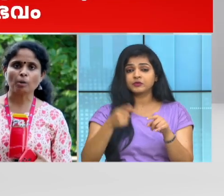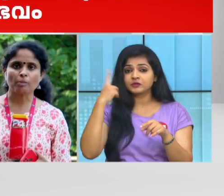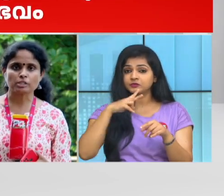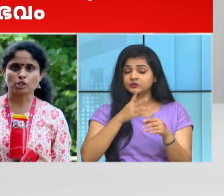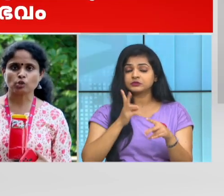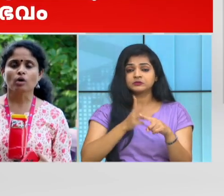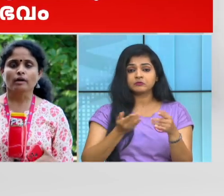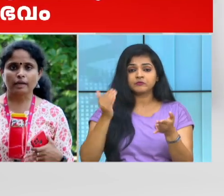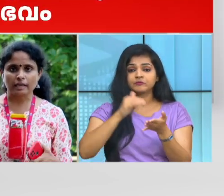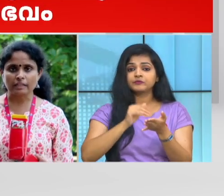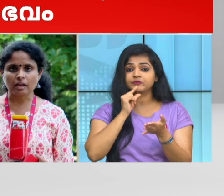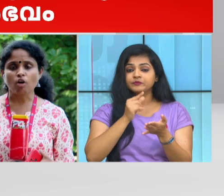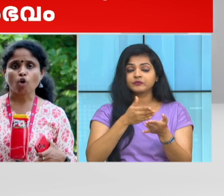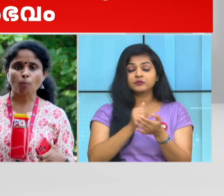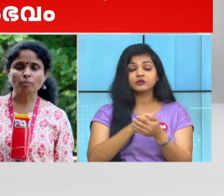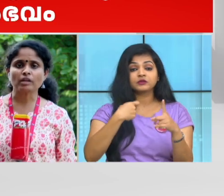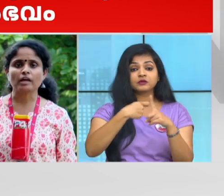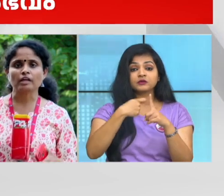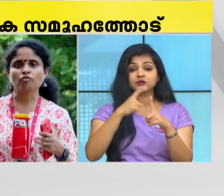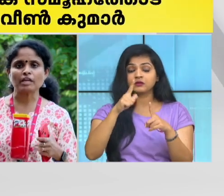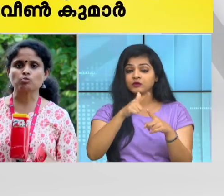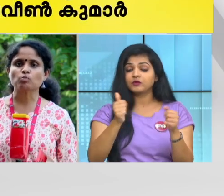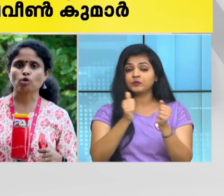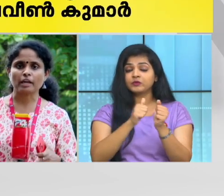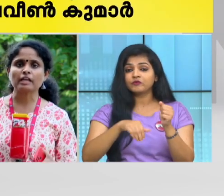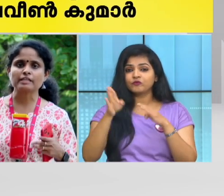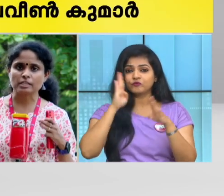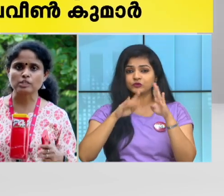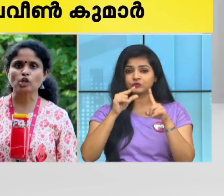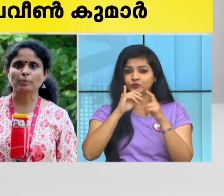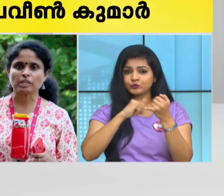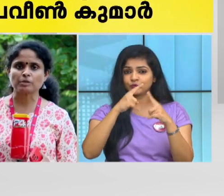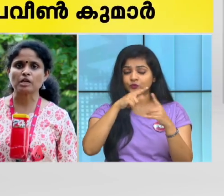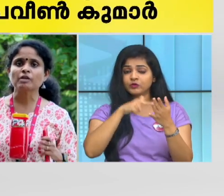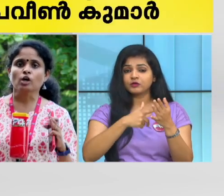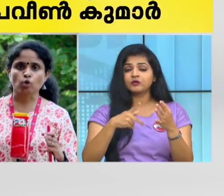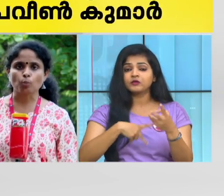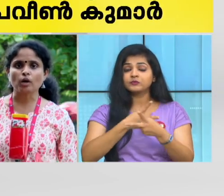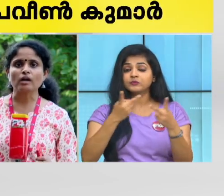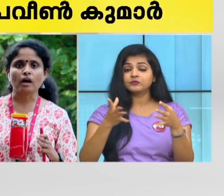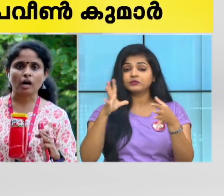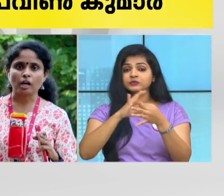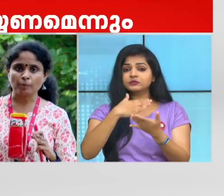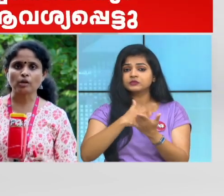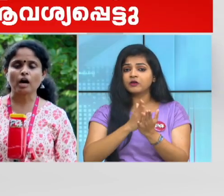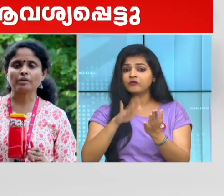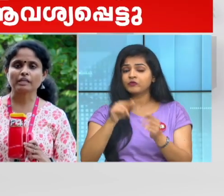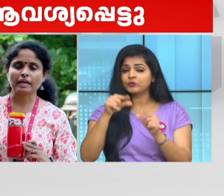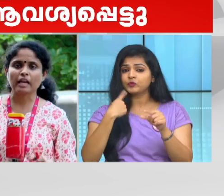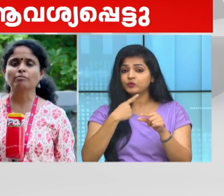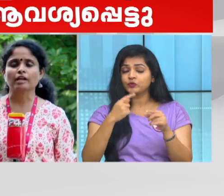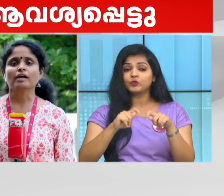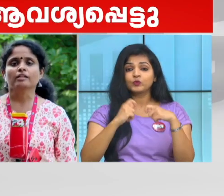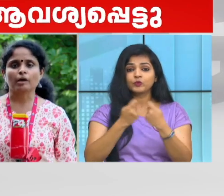വീണ്ടും ആവർത്തിച്ചിരിക്കുന്നു. KK ലതിക ഒപ്പം തന്നെ ഈ ഫേസ്ബുക്ക് അല്ലെങ്കിൽ ഈ സ്ക്രീൻഷോട്ട് പ്രചരിപ്പിച്ച ഗ്രൂപ്പുകൾ, അഡ്മിനുകൾ, അവർക്കെതിരെ